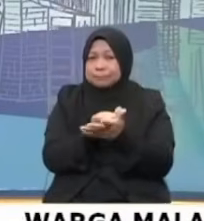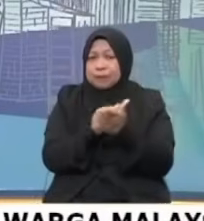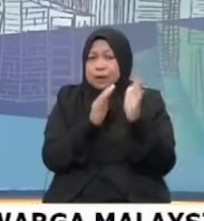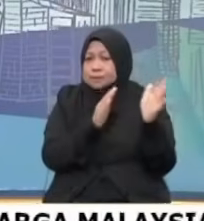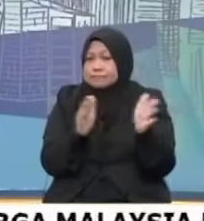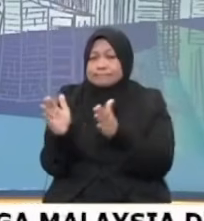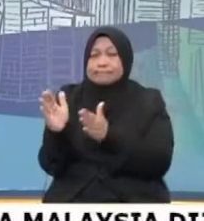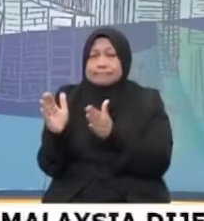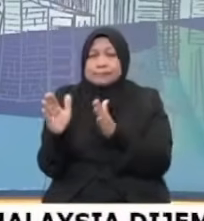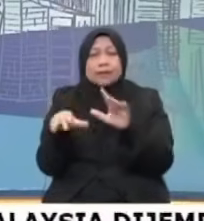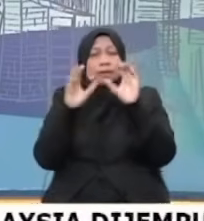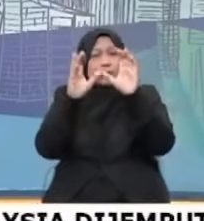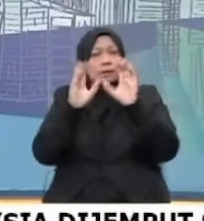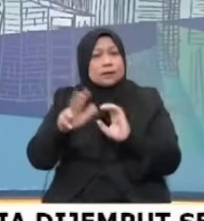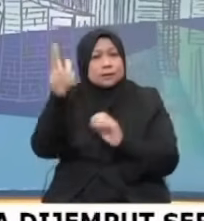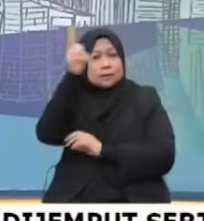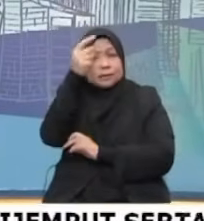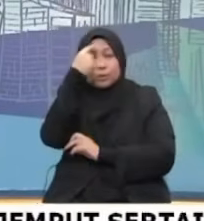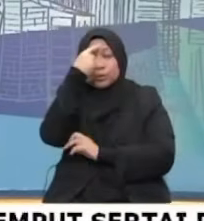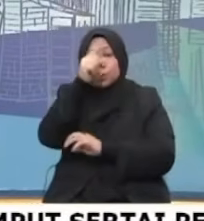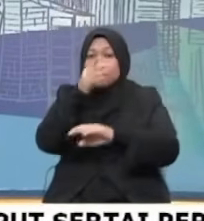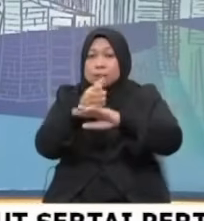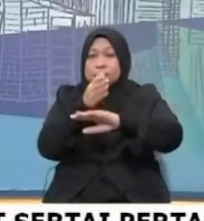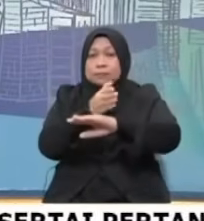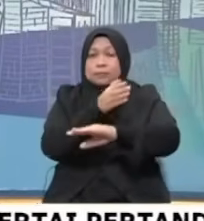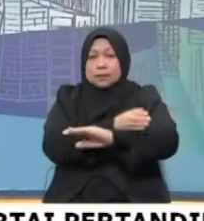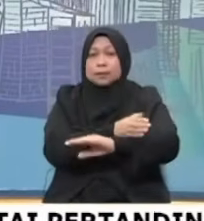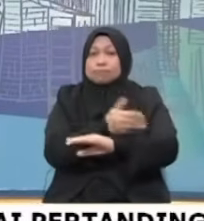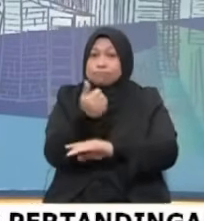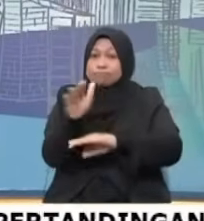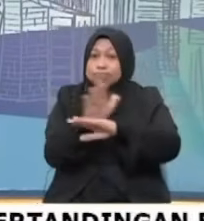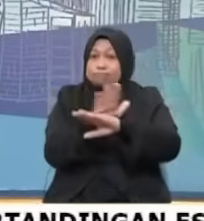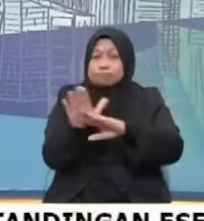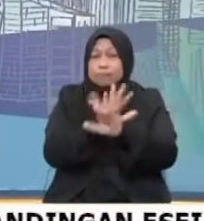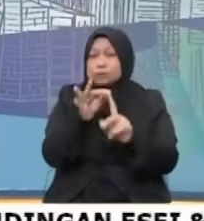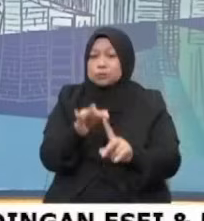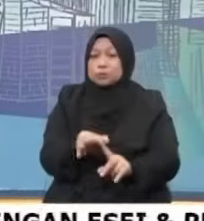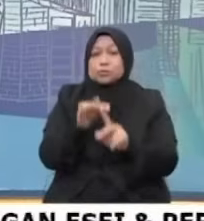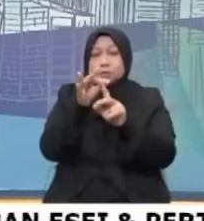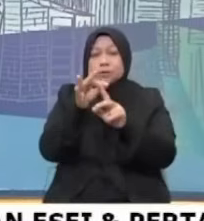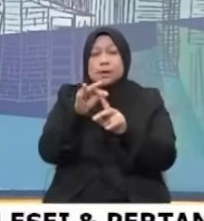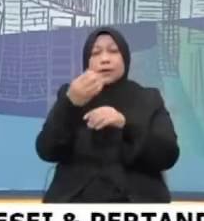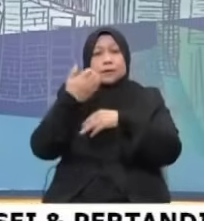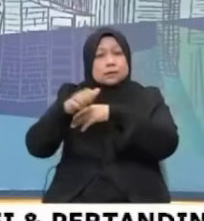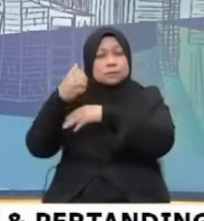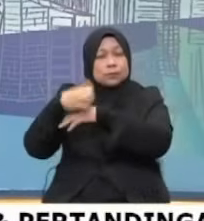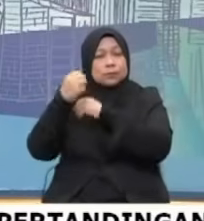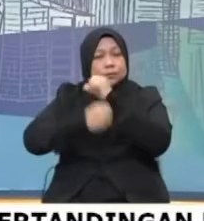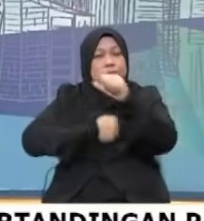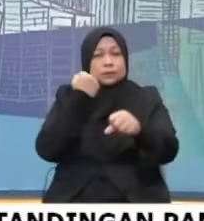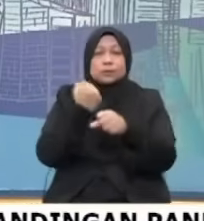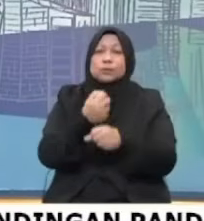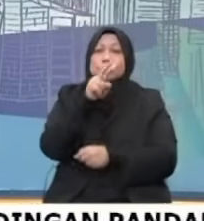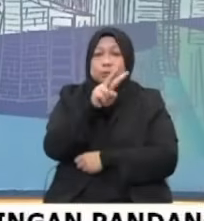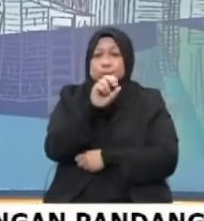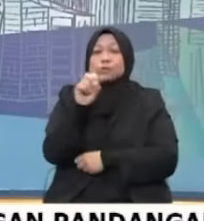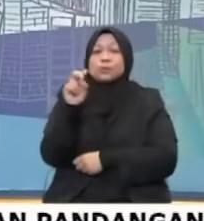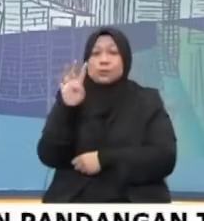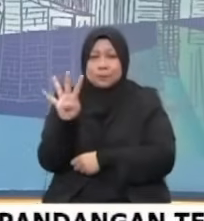strategi dan langkah kerajaan bagi mempertingkatkan nilai dagangan khususnya eksport bagi tahun